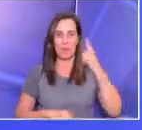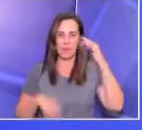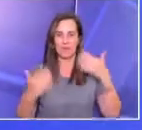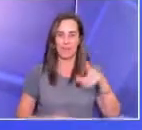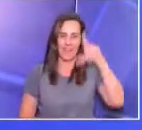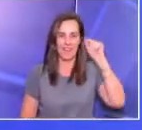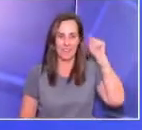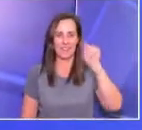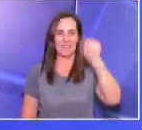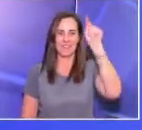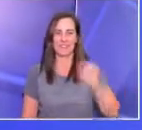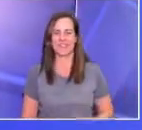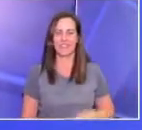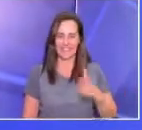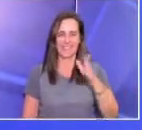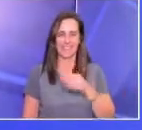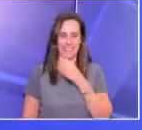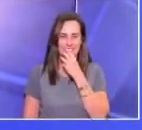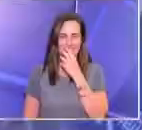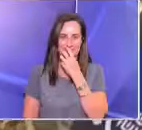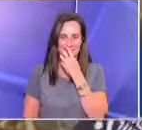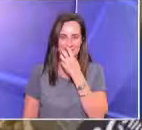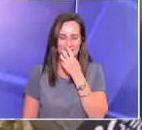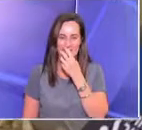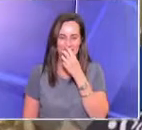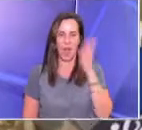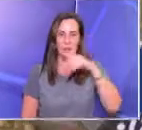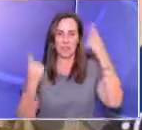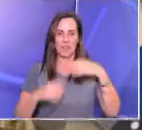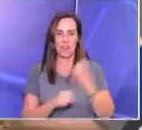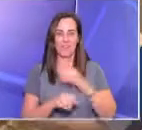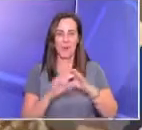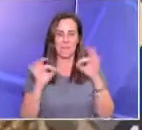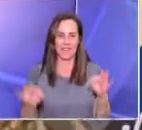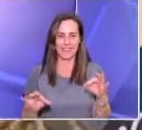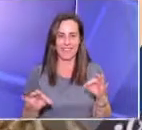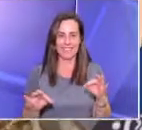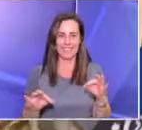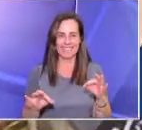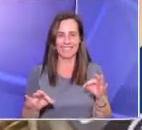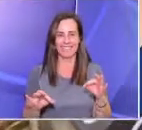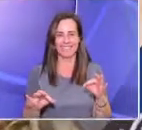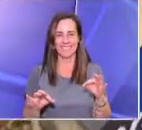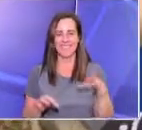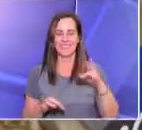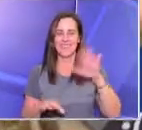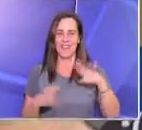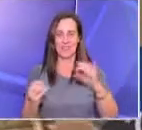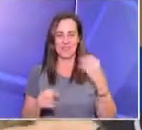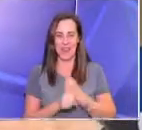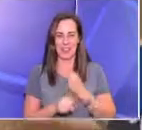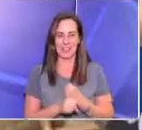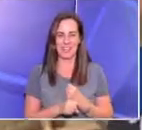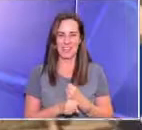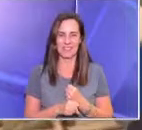כולם, תל אביב, יא חביבי תל אביב, הנה את באה. עוד יום של עבודה מתחיל, ויש עוד הרבה מאוד מה